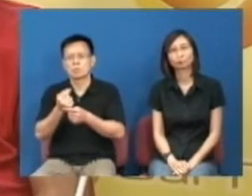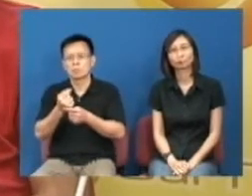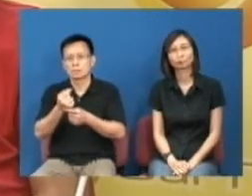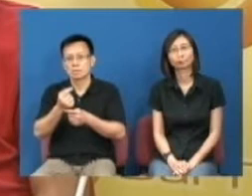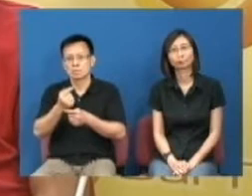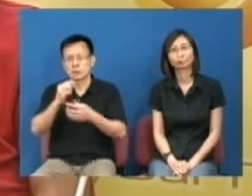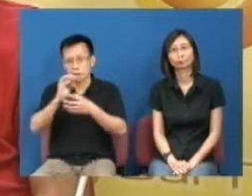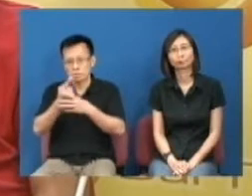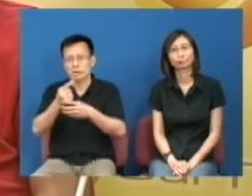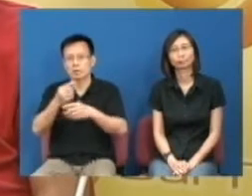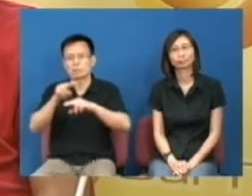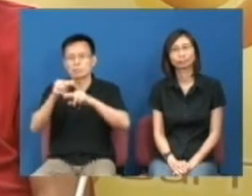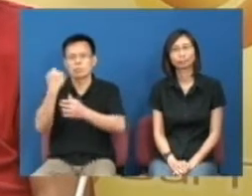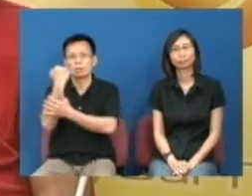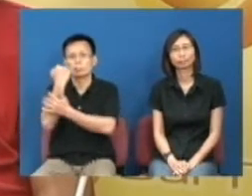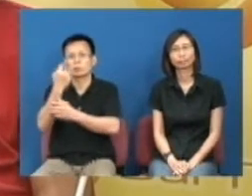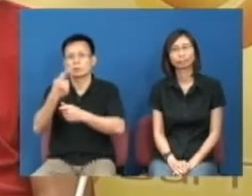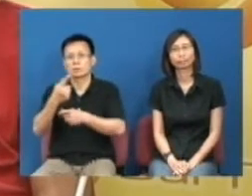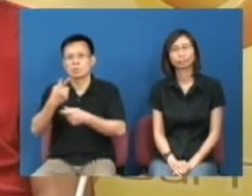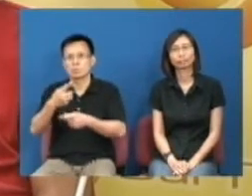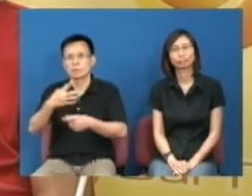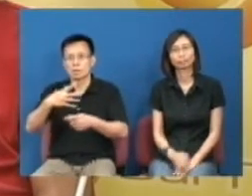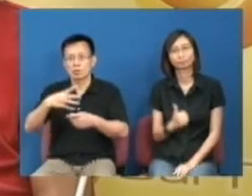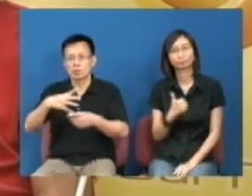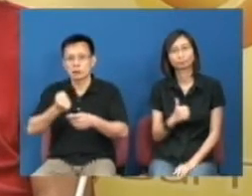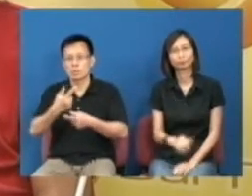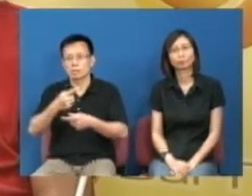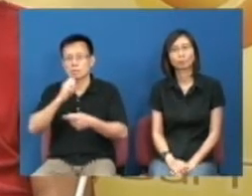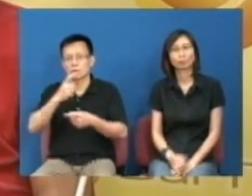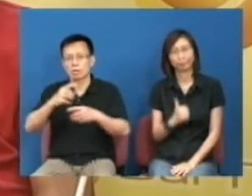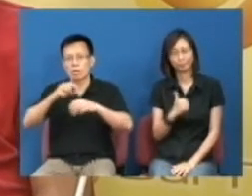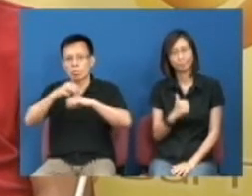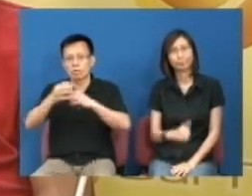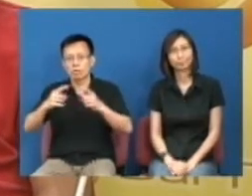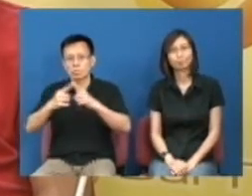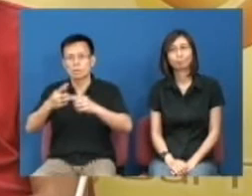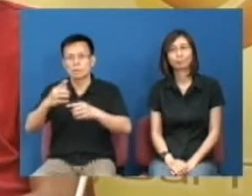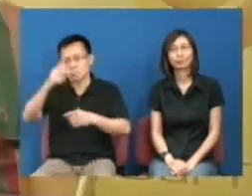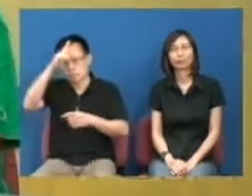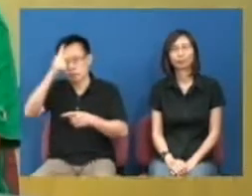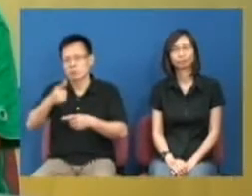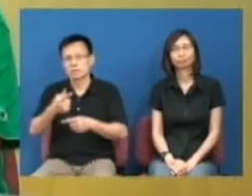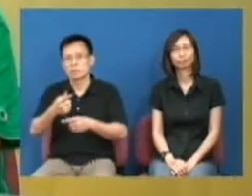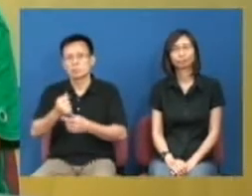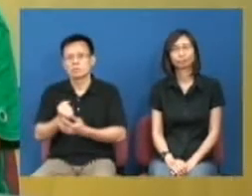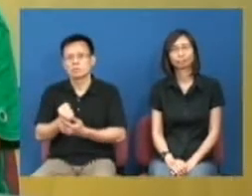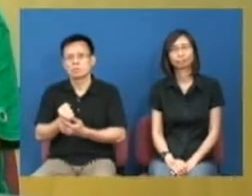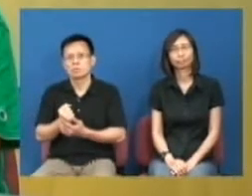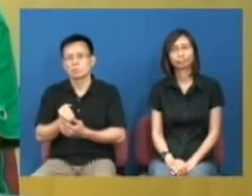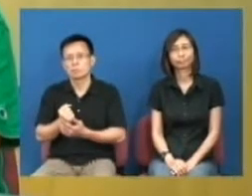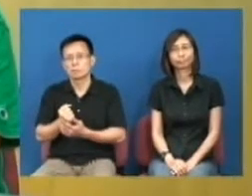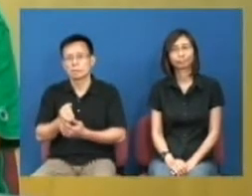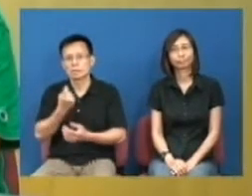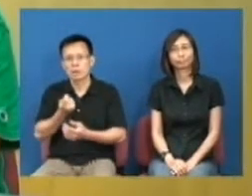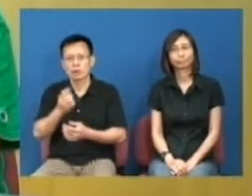由於辛亥革命而產生嘅政權，而家仲喺世上啊嘛，嗰個叫國民政府。 係啊， 咁你係咪認為佢係正朔咧？好簡單道